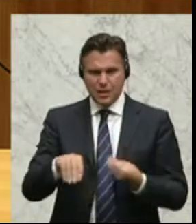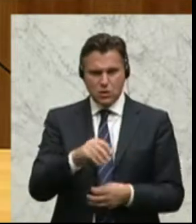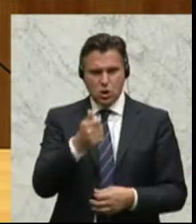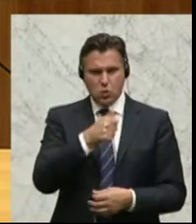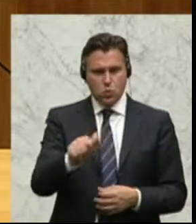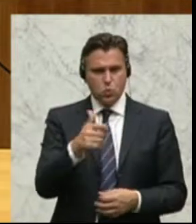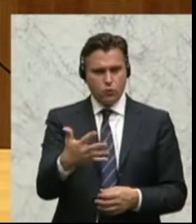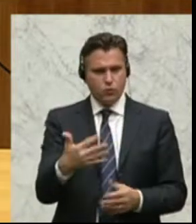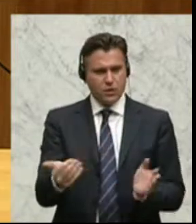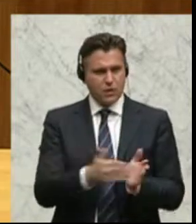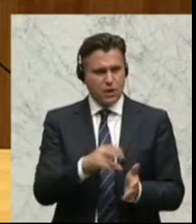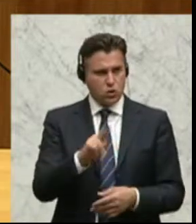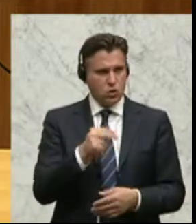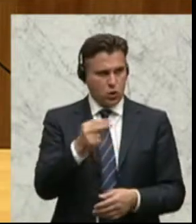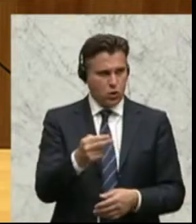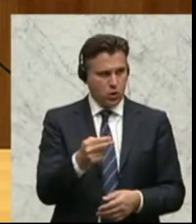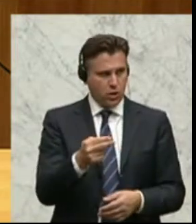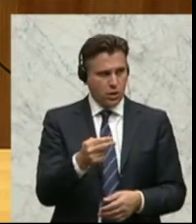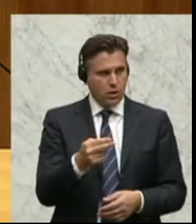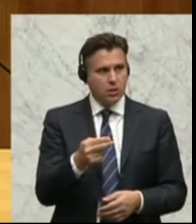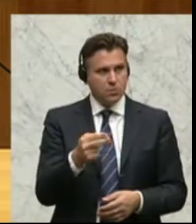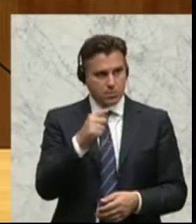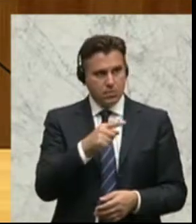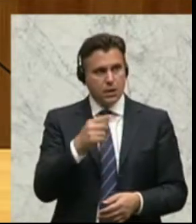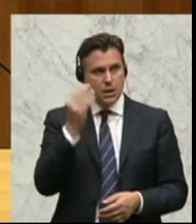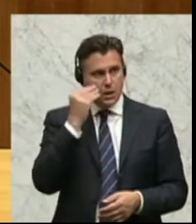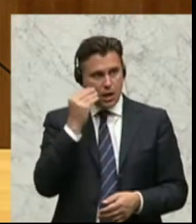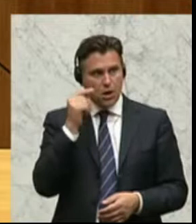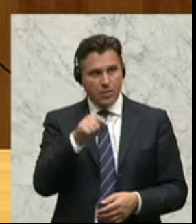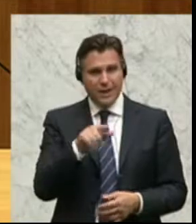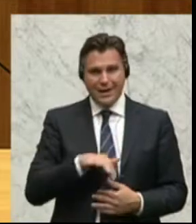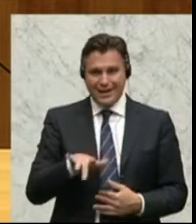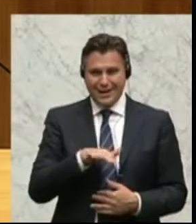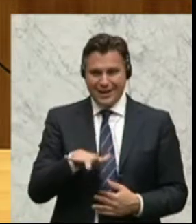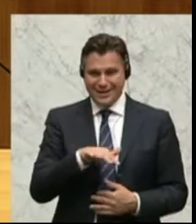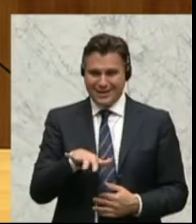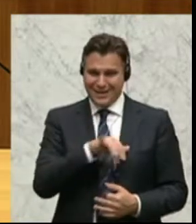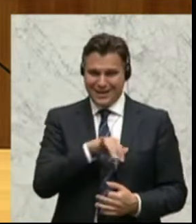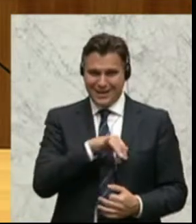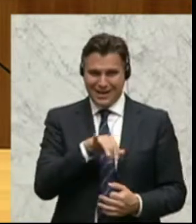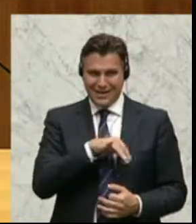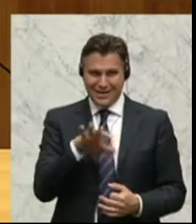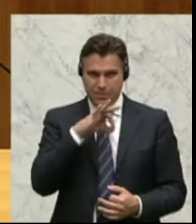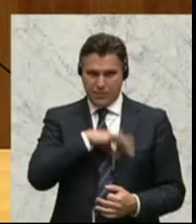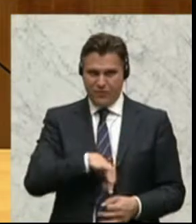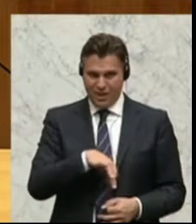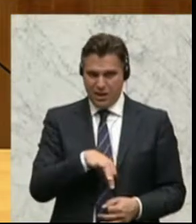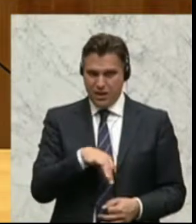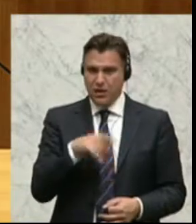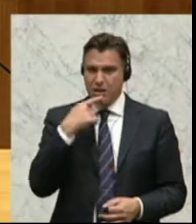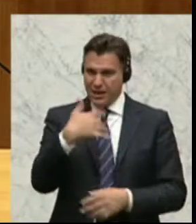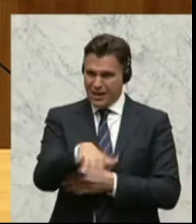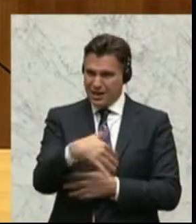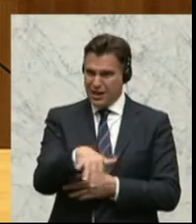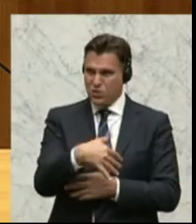Jahr. Glauben die wirklich, dass man durch die Einführung der Registrierkassenpflicht bei Wirten unter einem Jahresumsatz